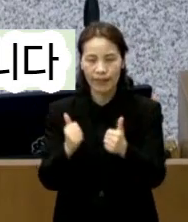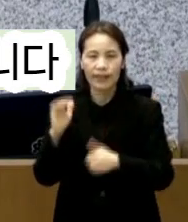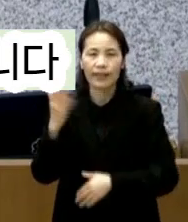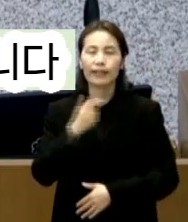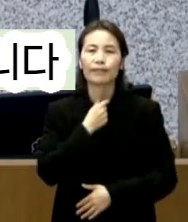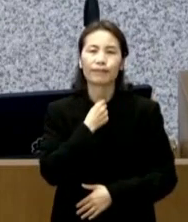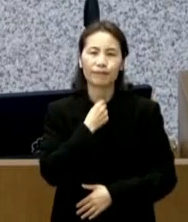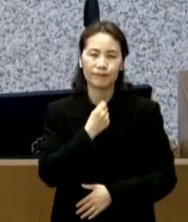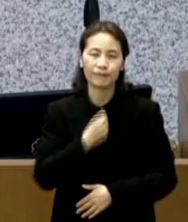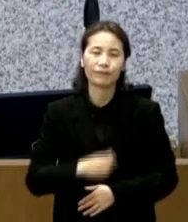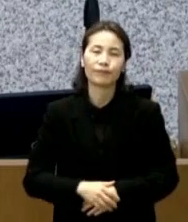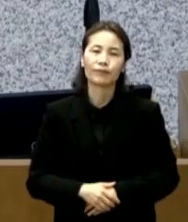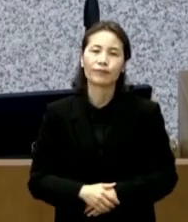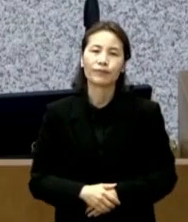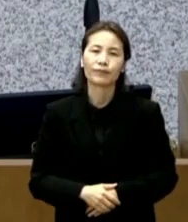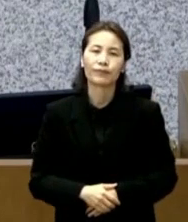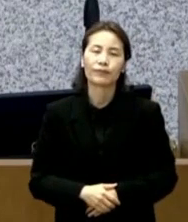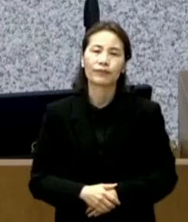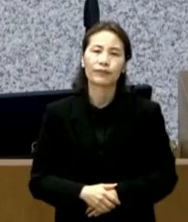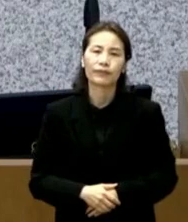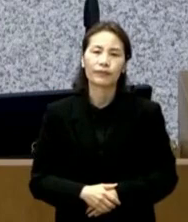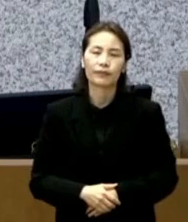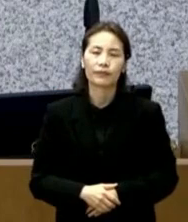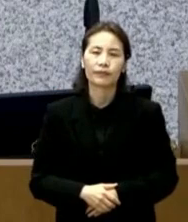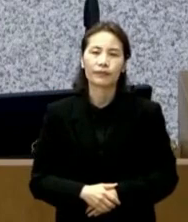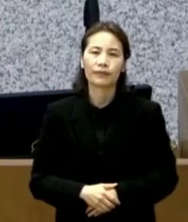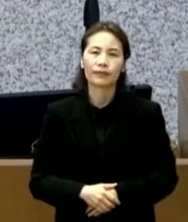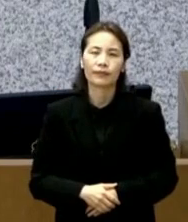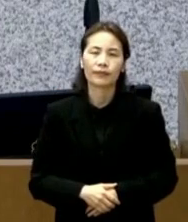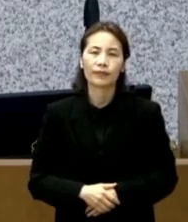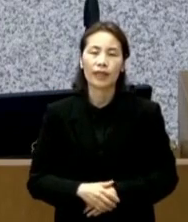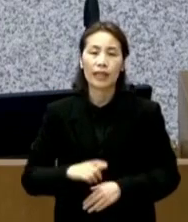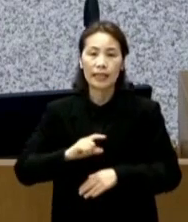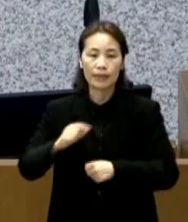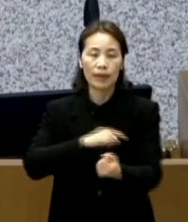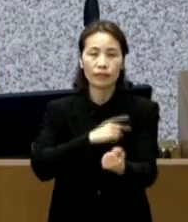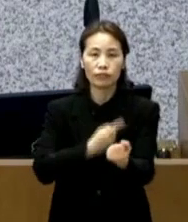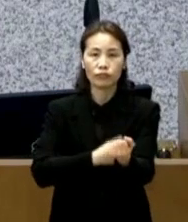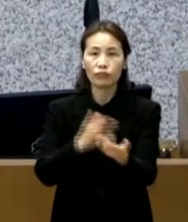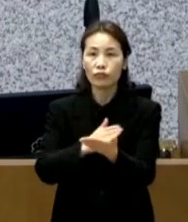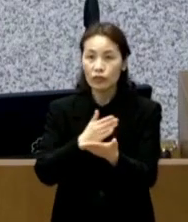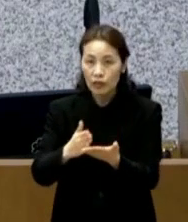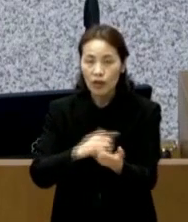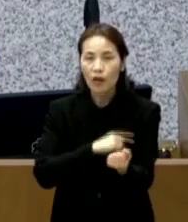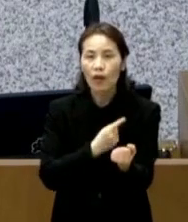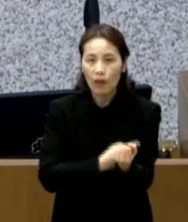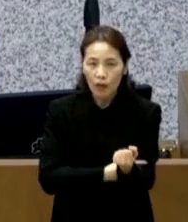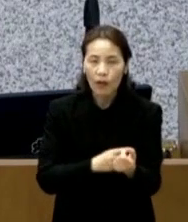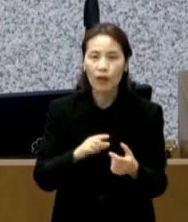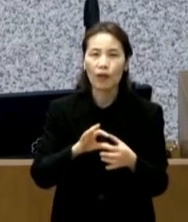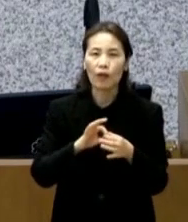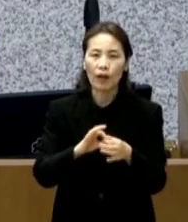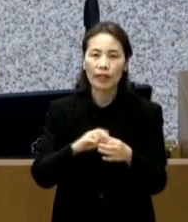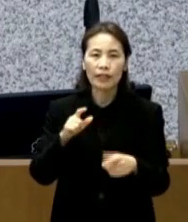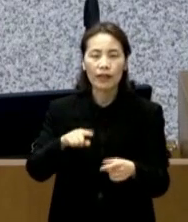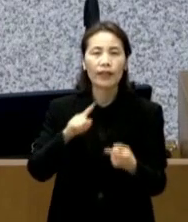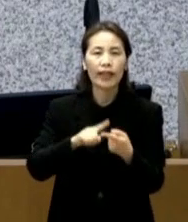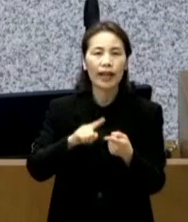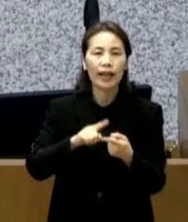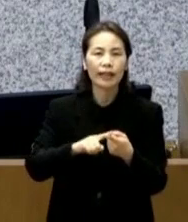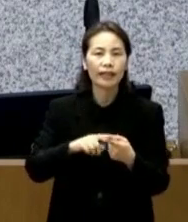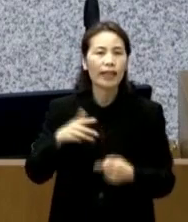희망합니다. 특히 시대 정신인 지방분권, 지방자치의 가치와 철학을